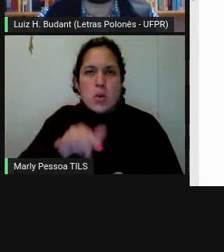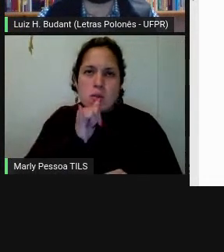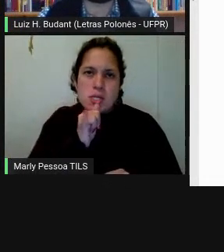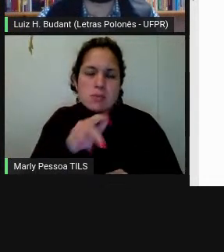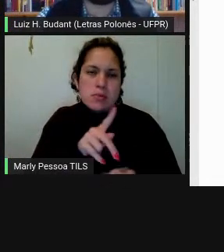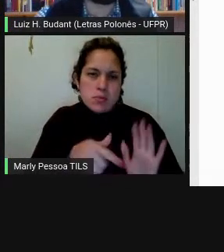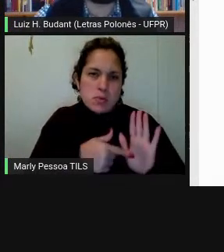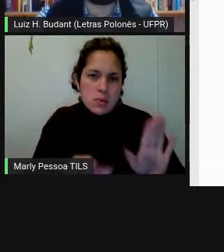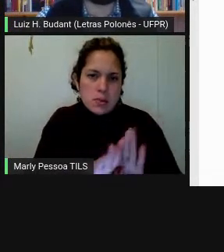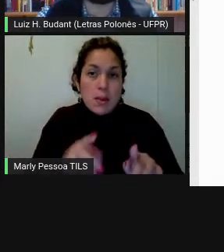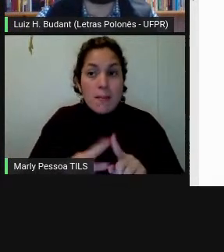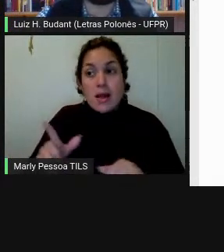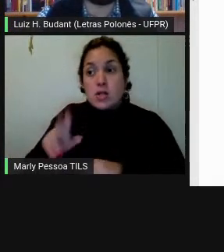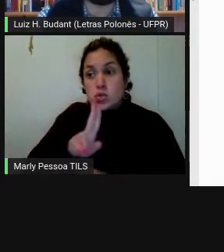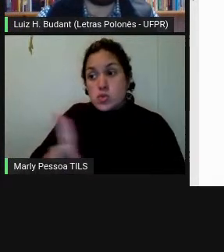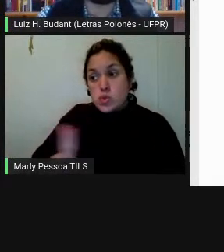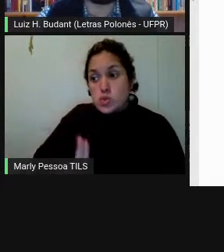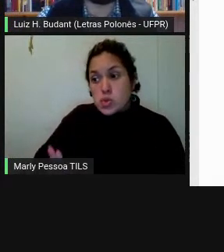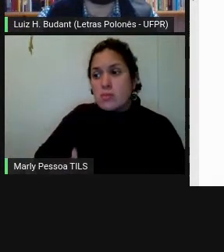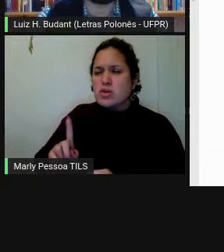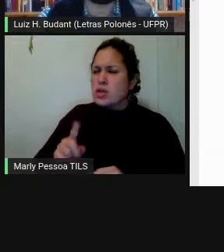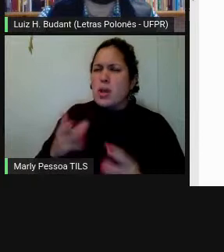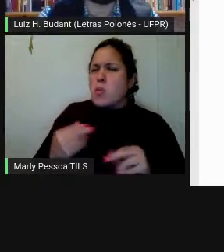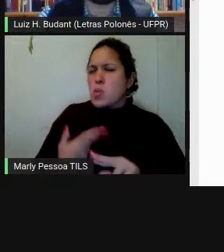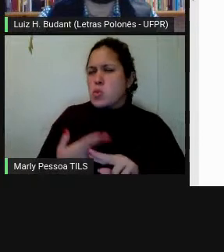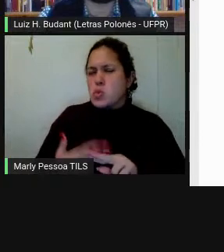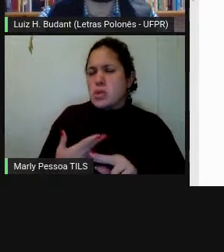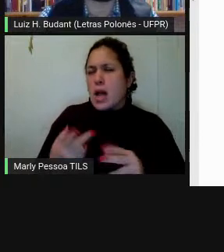desses nomes, elas já não são tão populares quanto foram em algum momento.